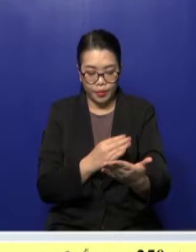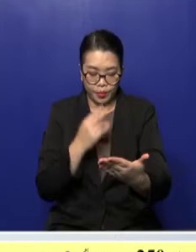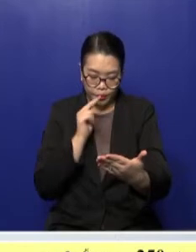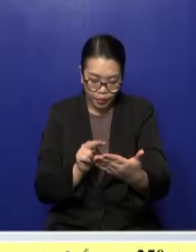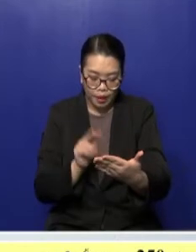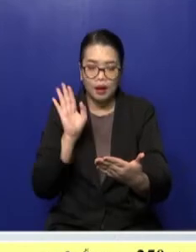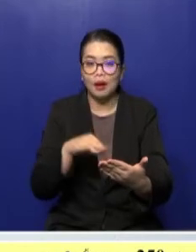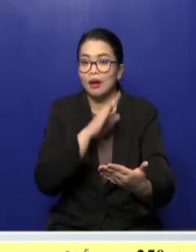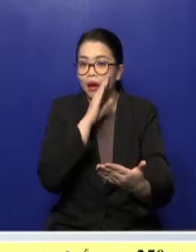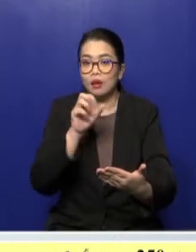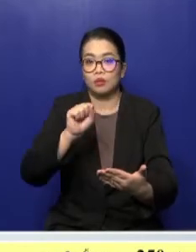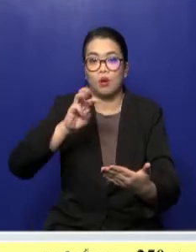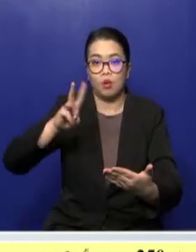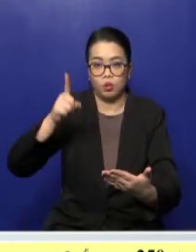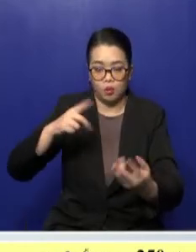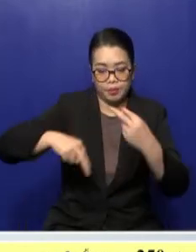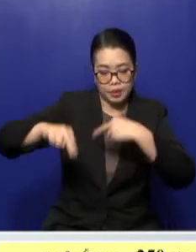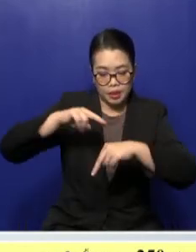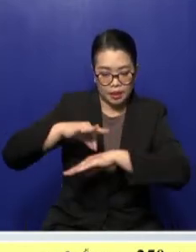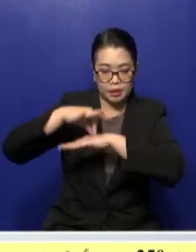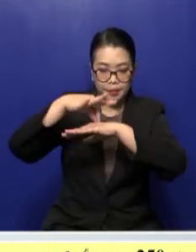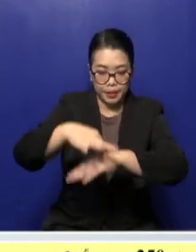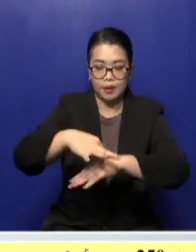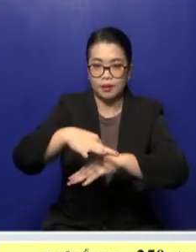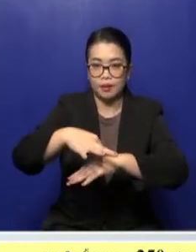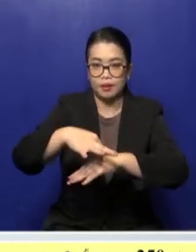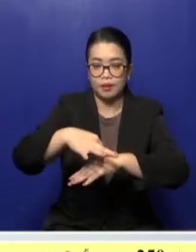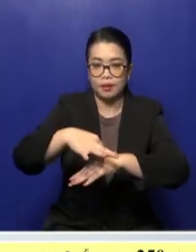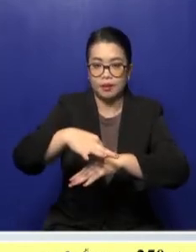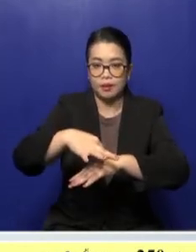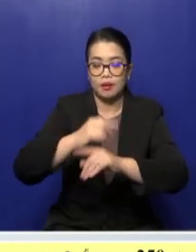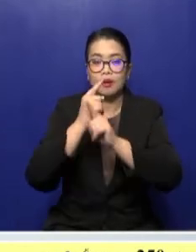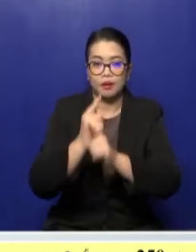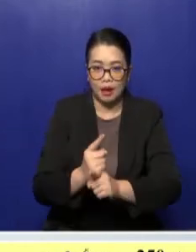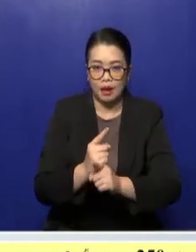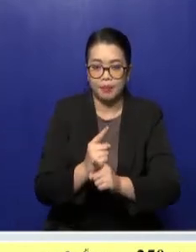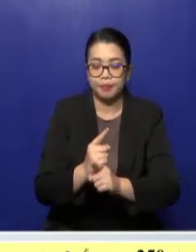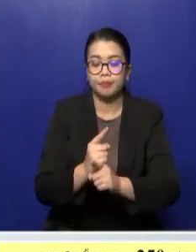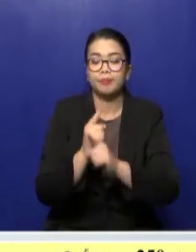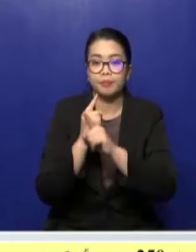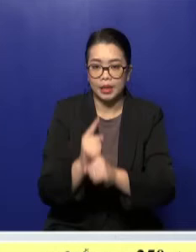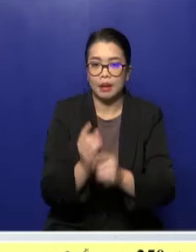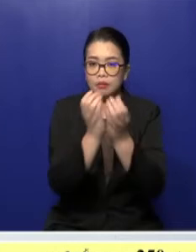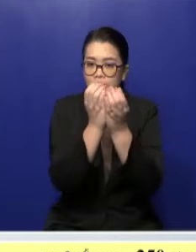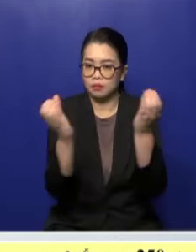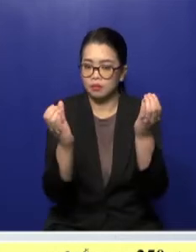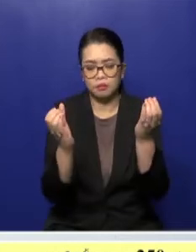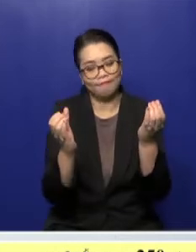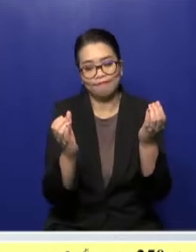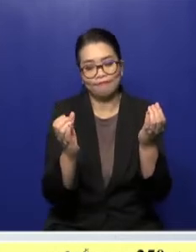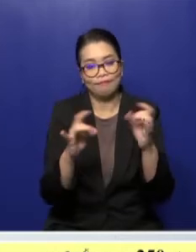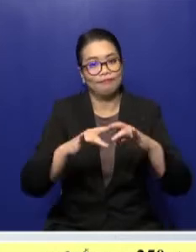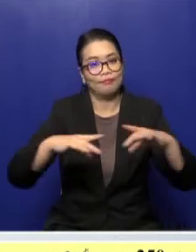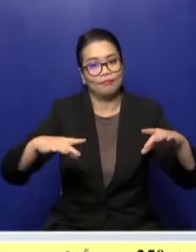วุฒิสภาต้องพี่นาให้บุคคลดำรงตำแหน่งใดตามบทบาทของรัฐตามมูลอันนี้ไม่ใช่ละอ่ะ